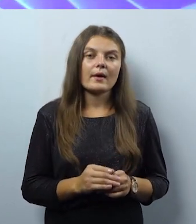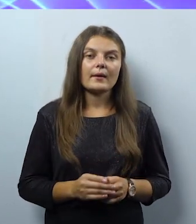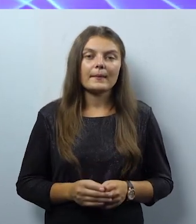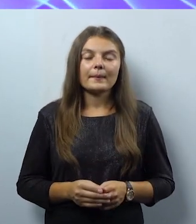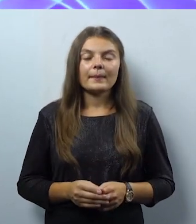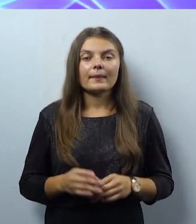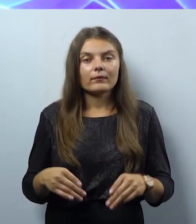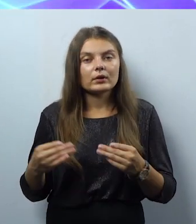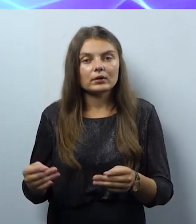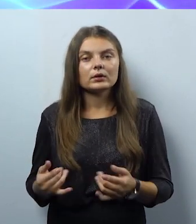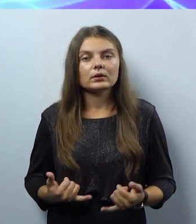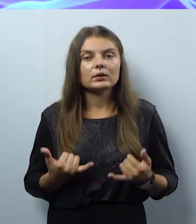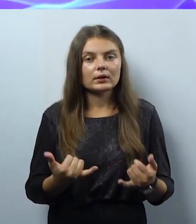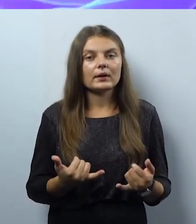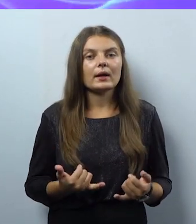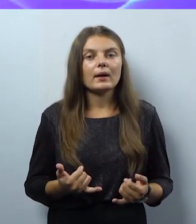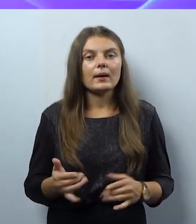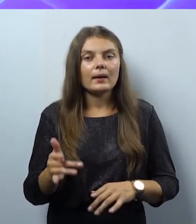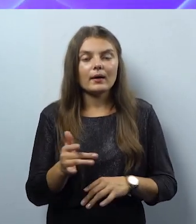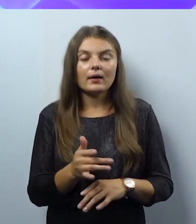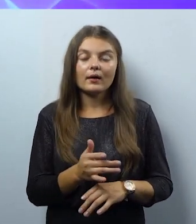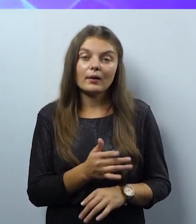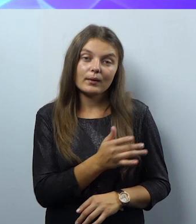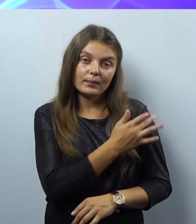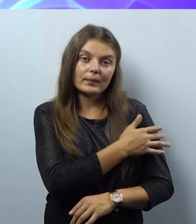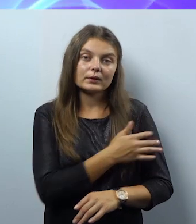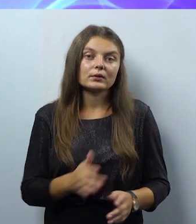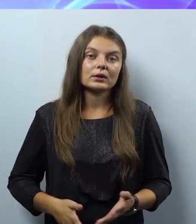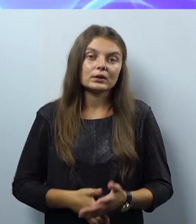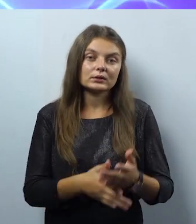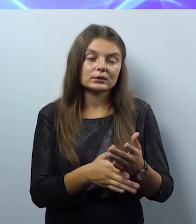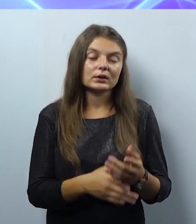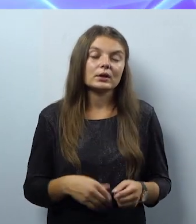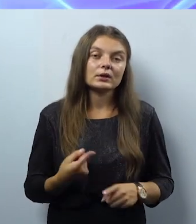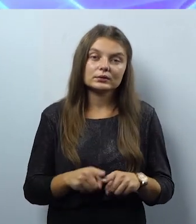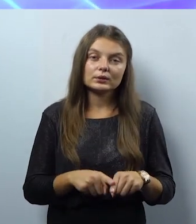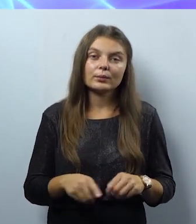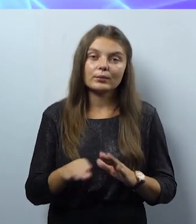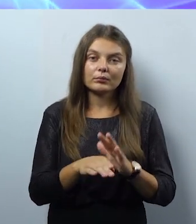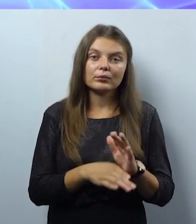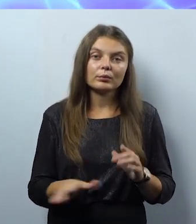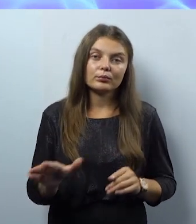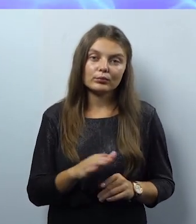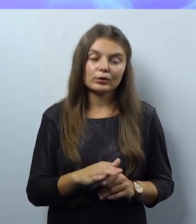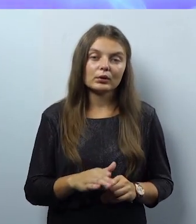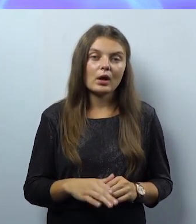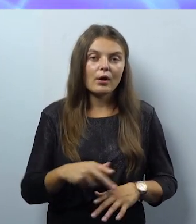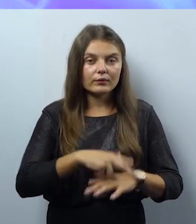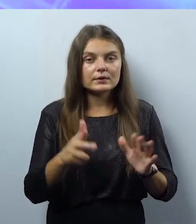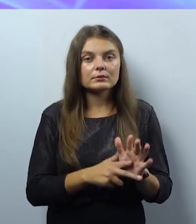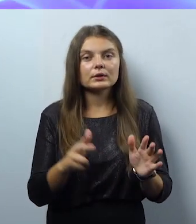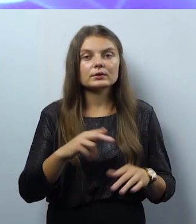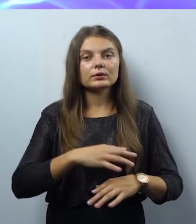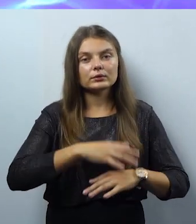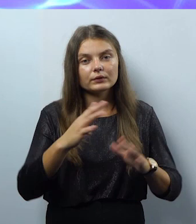медичної допомоги. А зараз нам прийдеться це зробити все по-новій. Значить, ця програма існувала у 2018-2019 році, ще деякі проекти закінчувалися